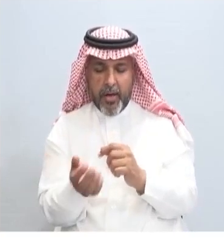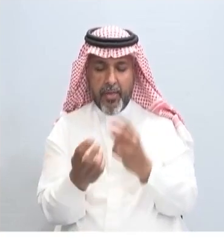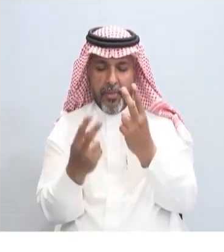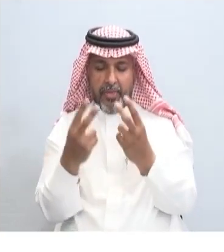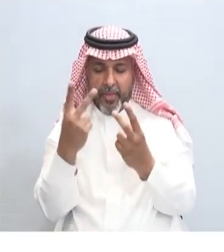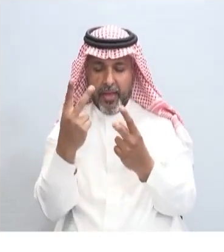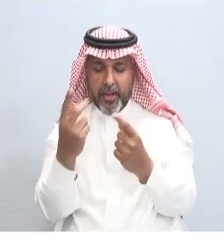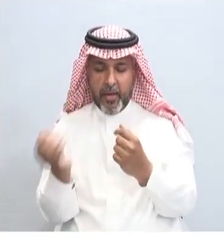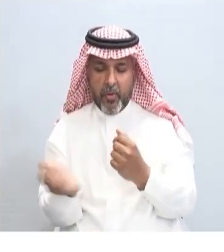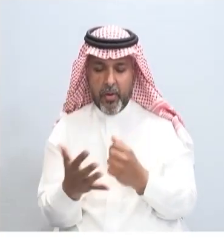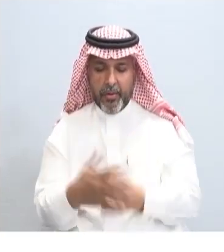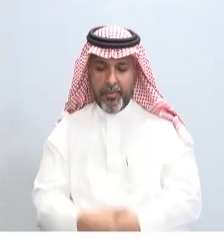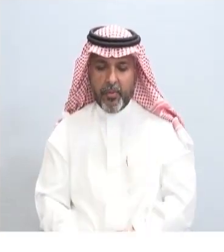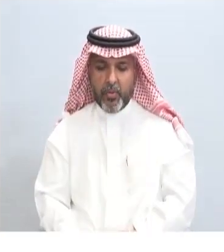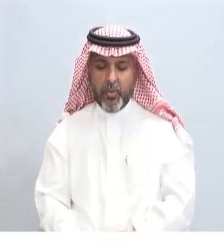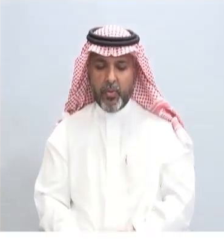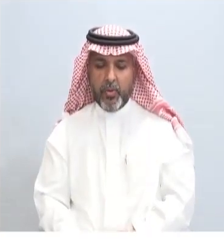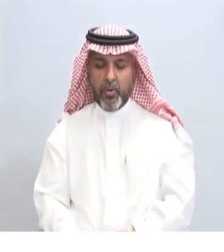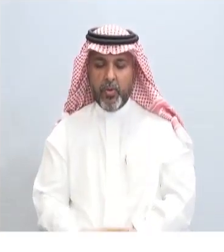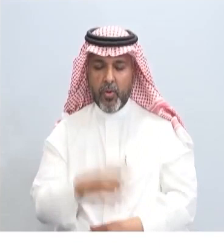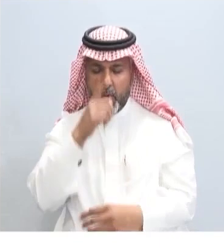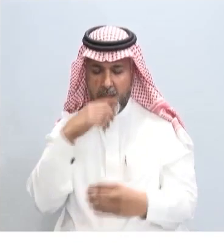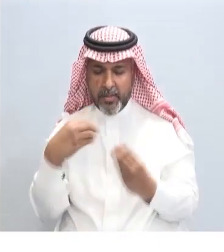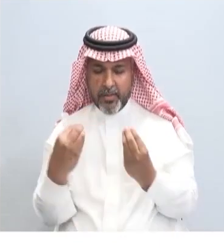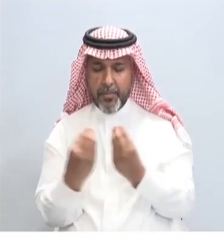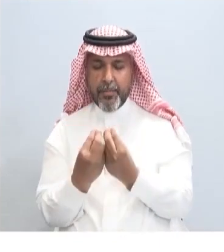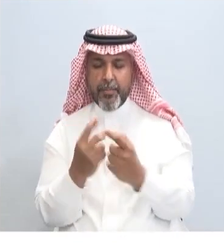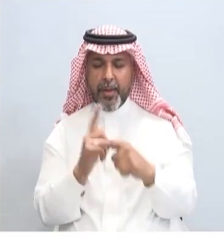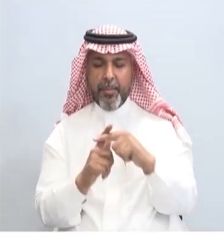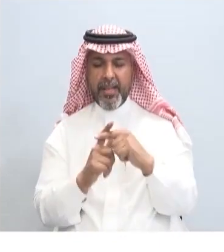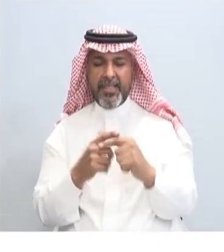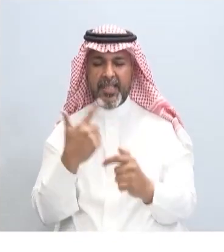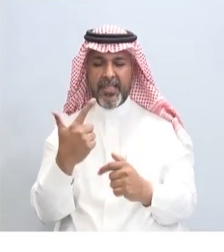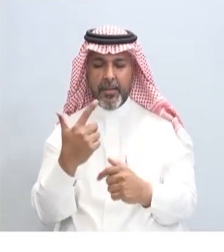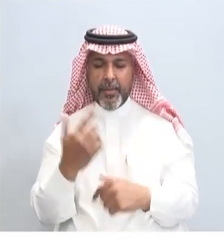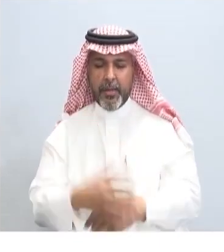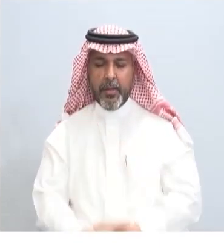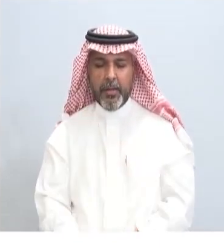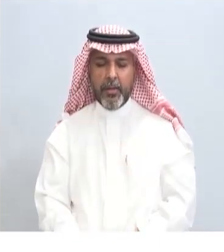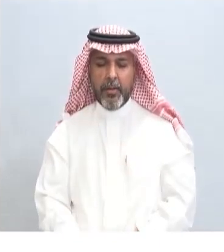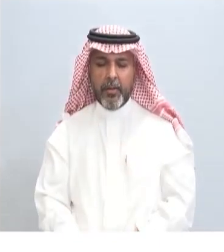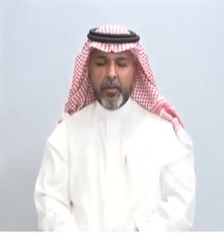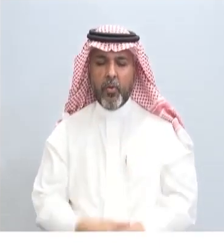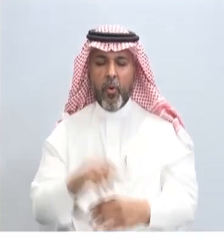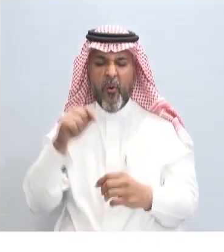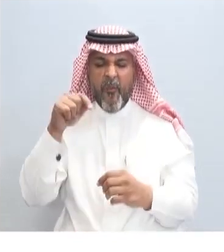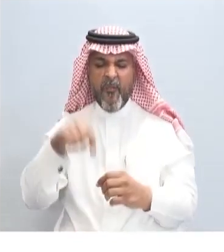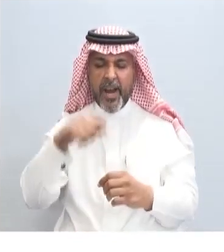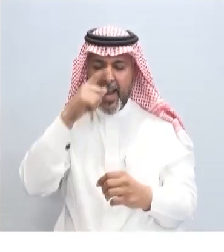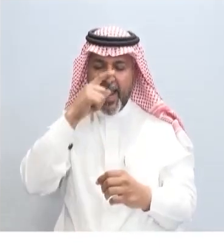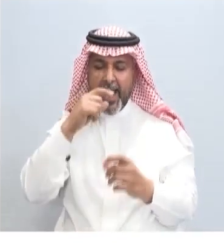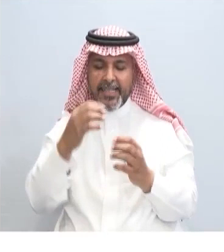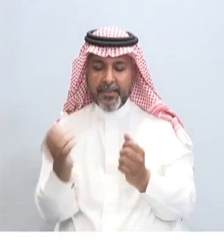واحده للحصول على عددين مجموعهما سبعه وظهور العدد سبعه على احد وجهين المكعبين طبعا